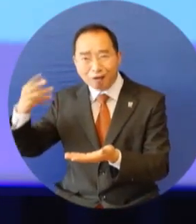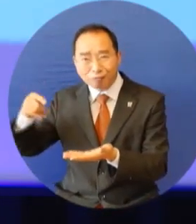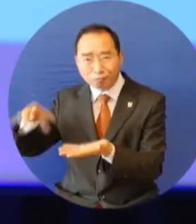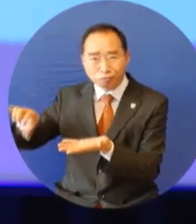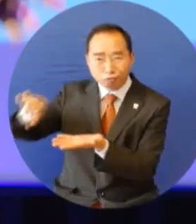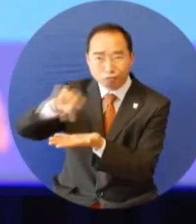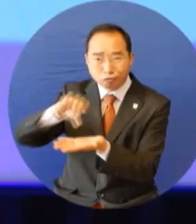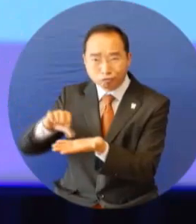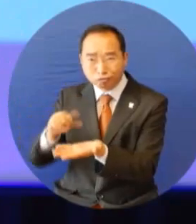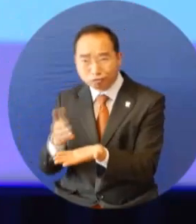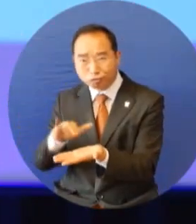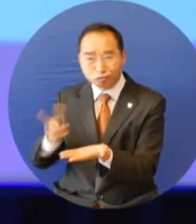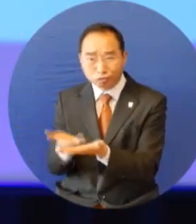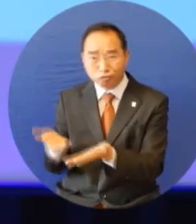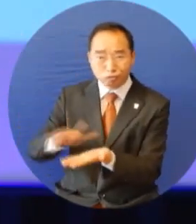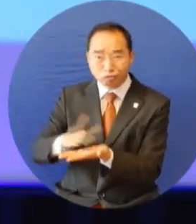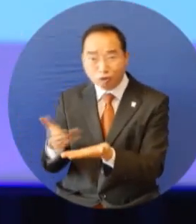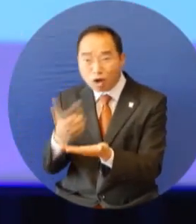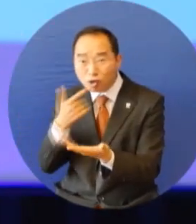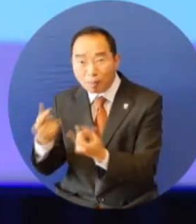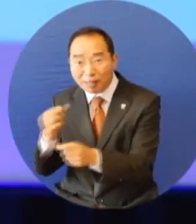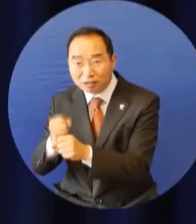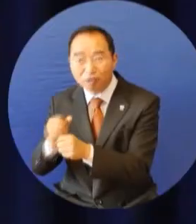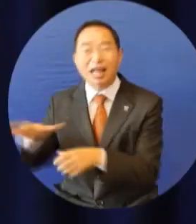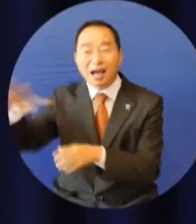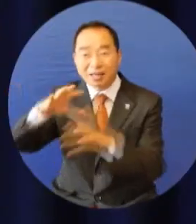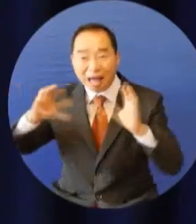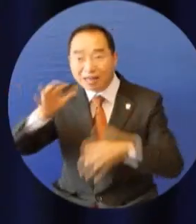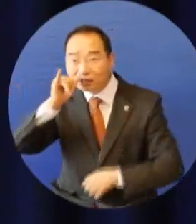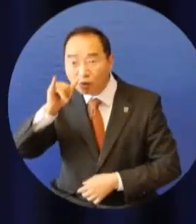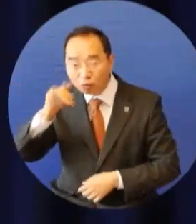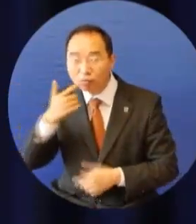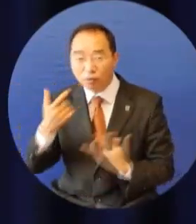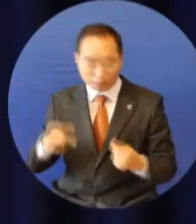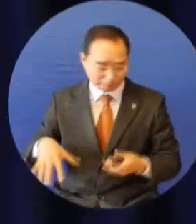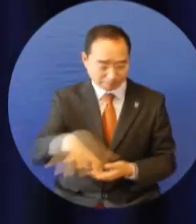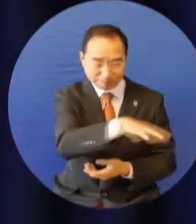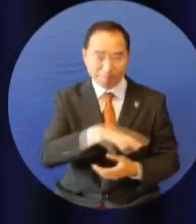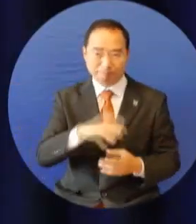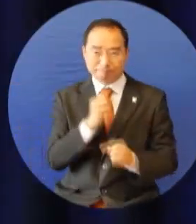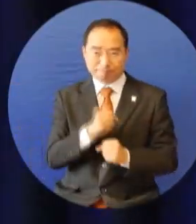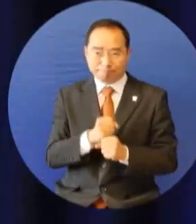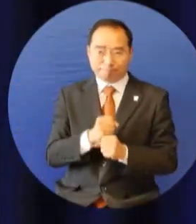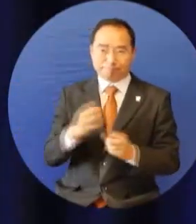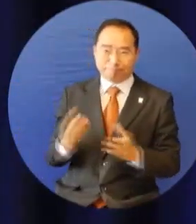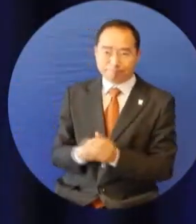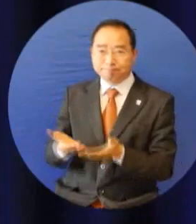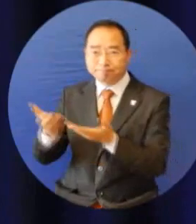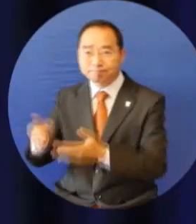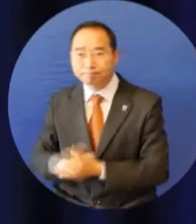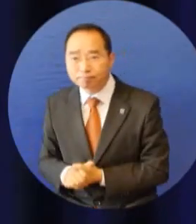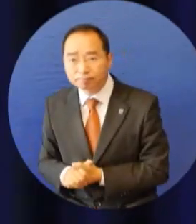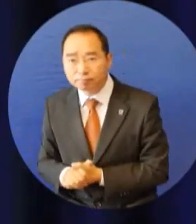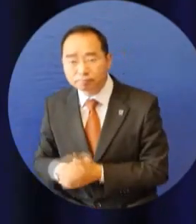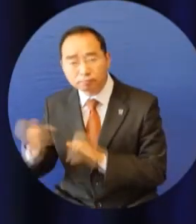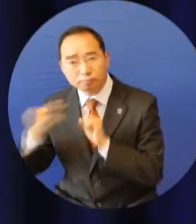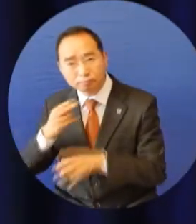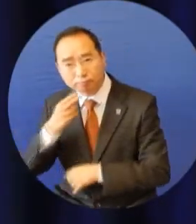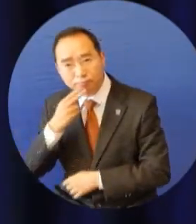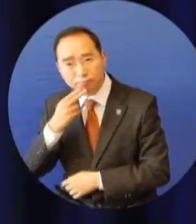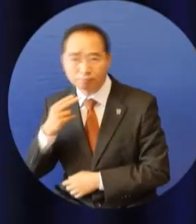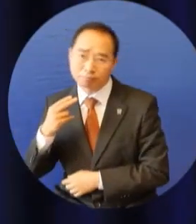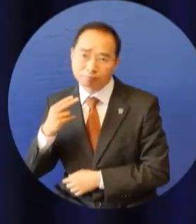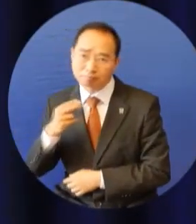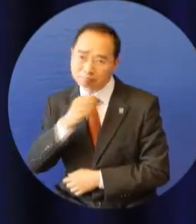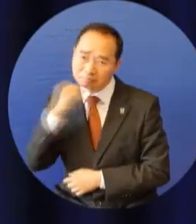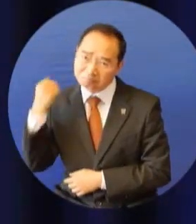그걸 튀겨서 먹기도 하고 이러죠. 그러니까 그 사람들을 해줬더니 그 사람들 얘기가 먹고 나서 아무 말이 없는 거예요. 그래서